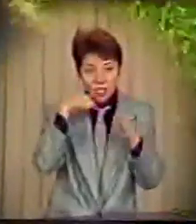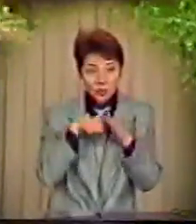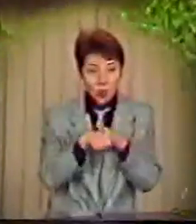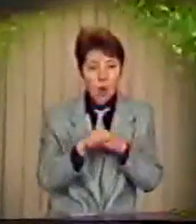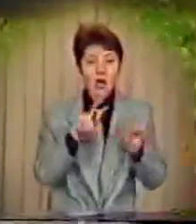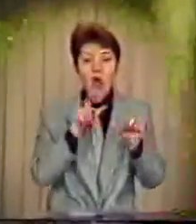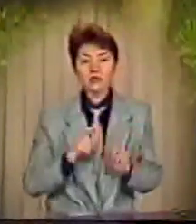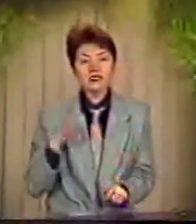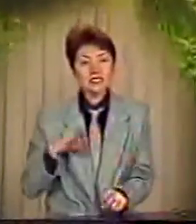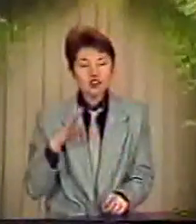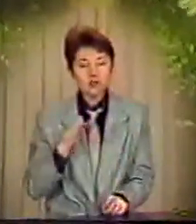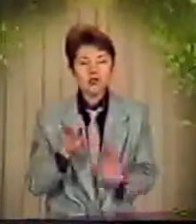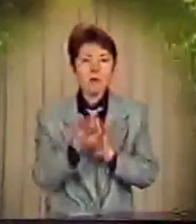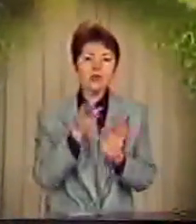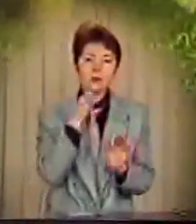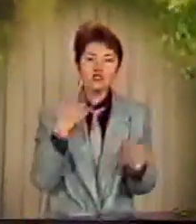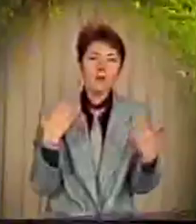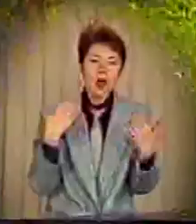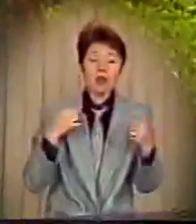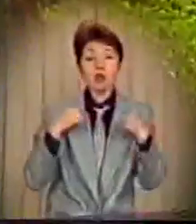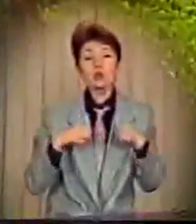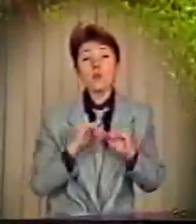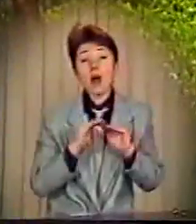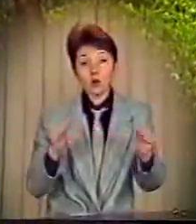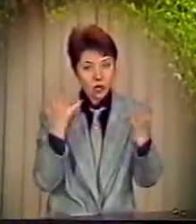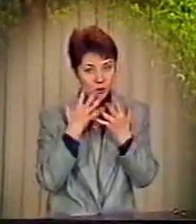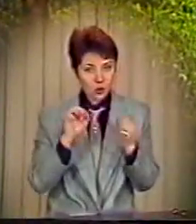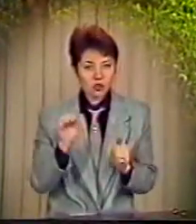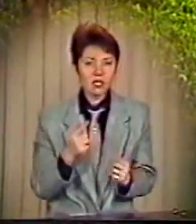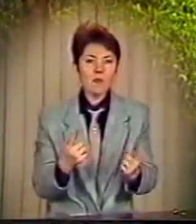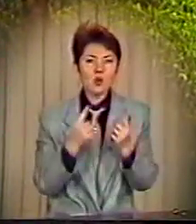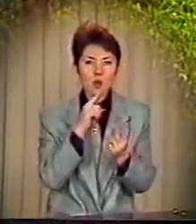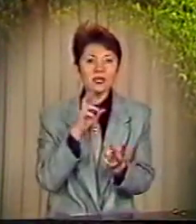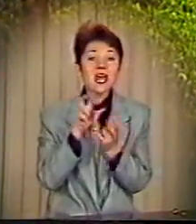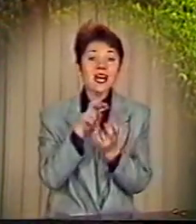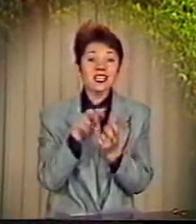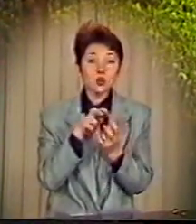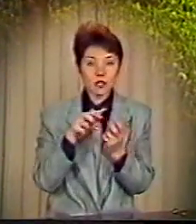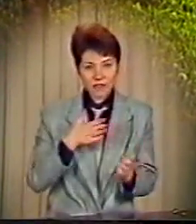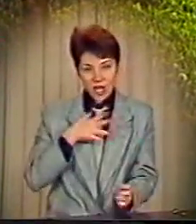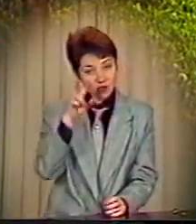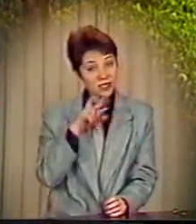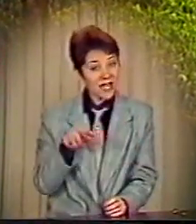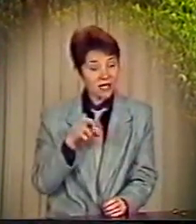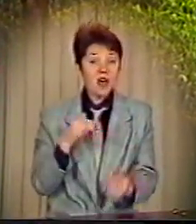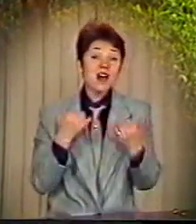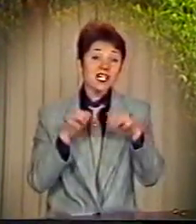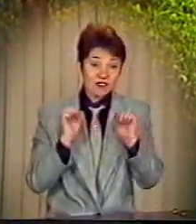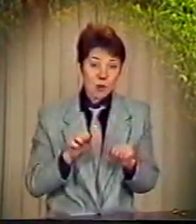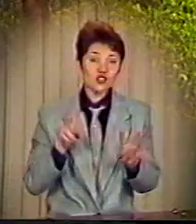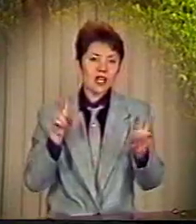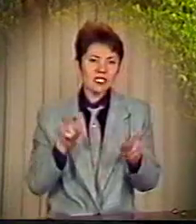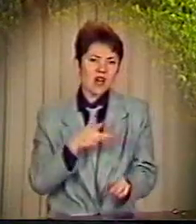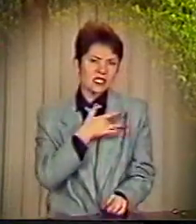отсиживаются они, предпочитая прохладу и покой ночи. Это самые крупные грызуны в нашей стране. Разве можно их